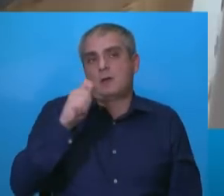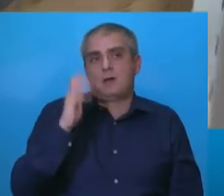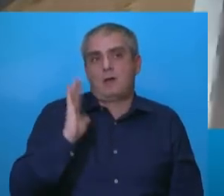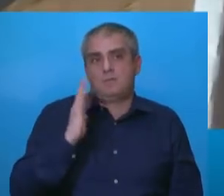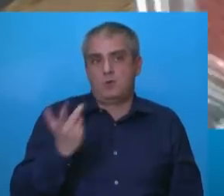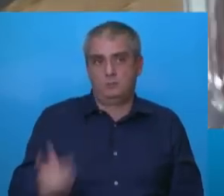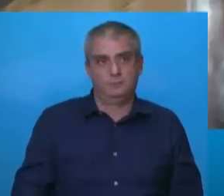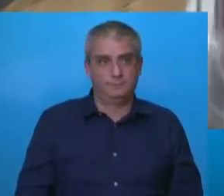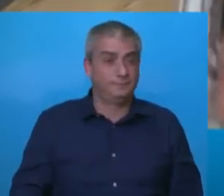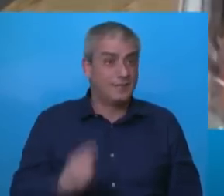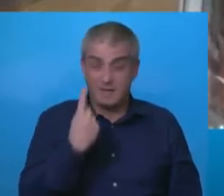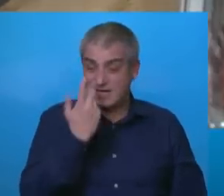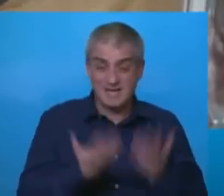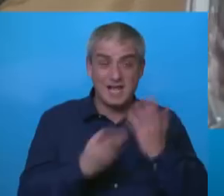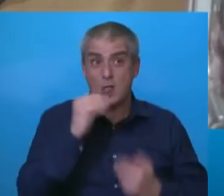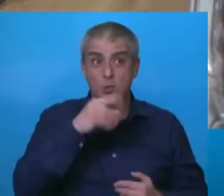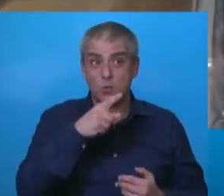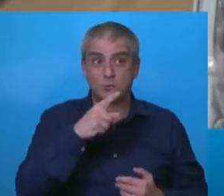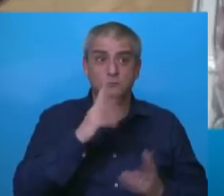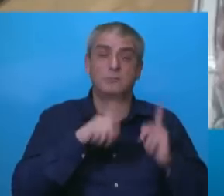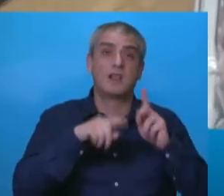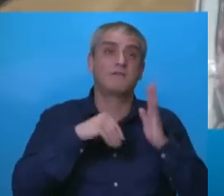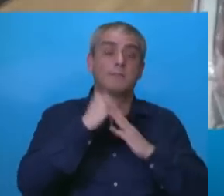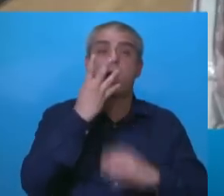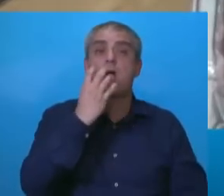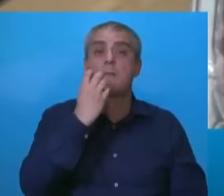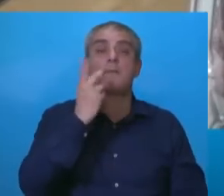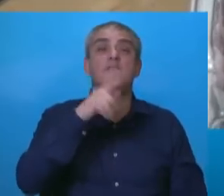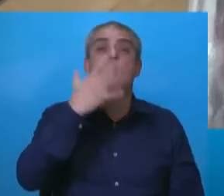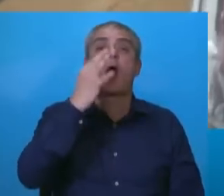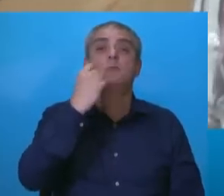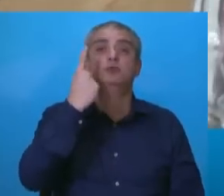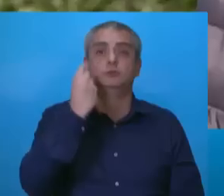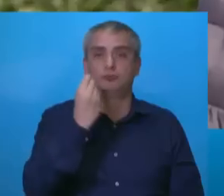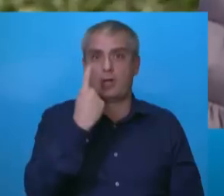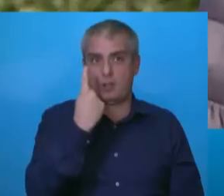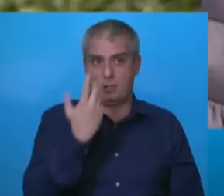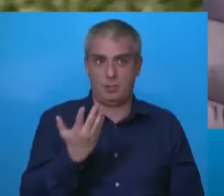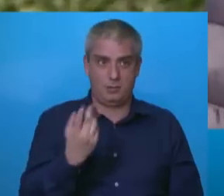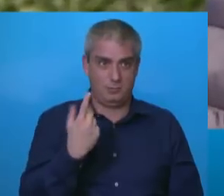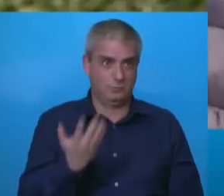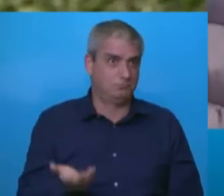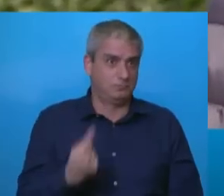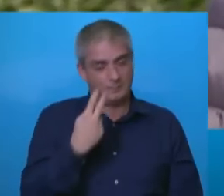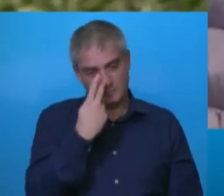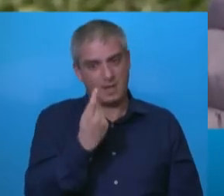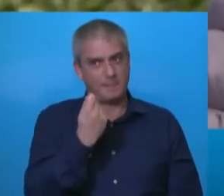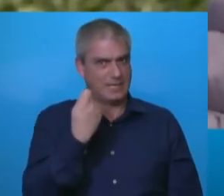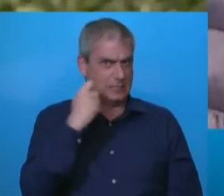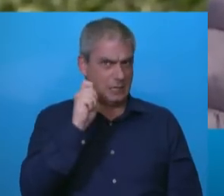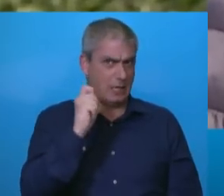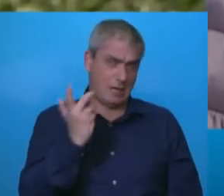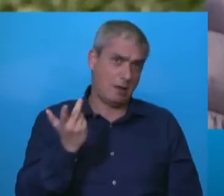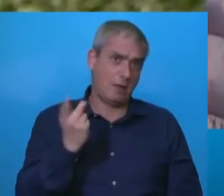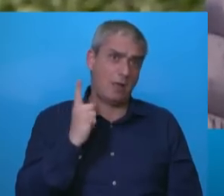יקר. מחיר קילוגרם תות שדה עשוי להגיע ל-40 ואפילו ל-50 שקלים. אולי למראית עין נראה שמחיר